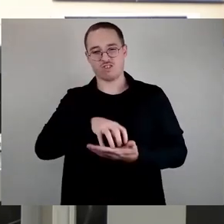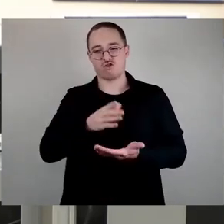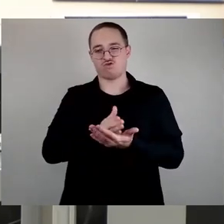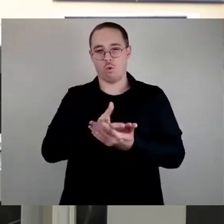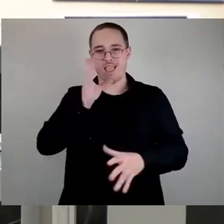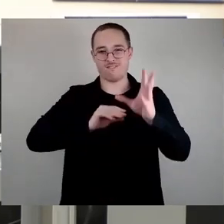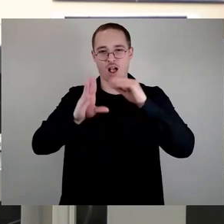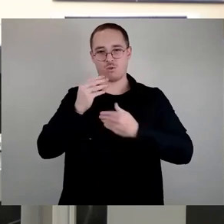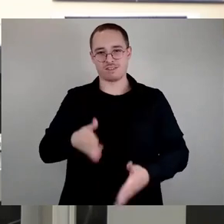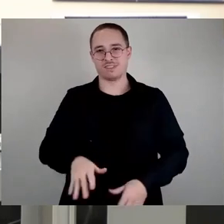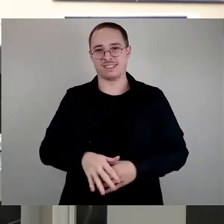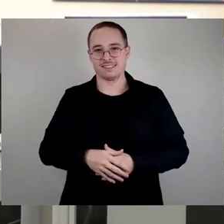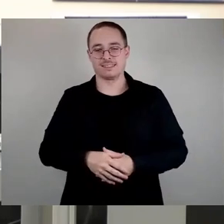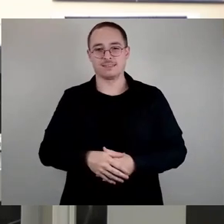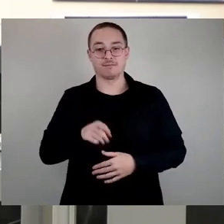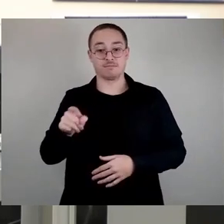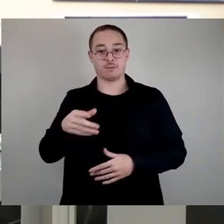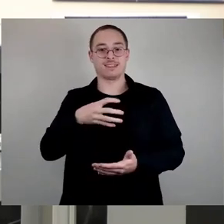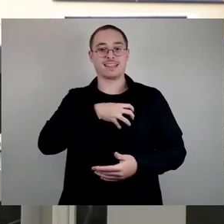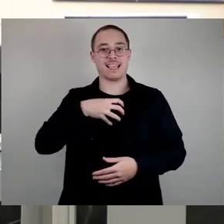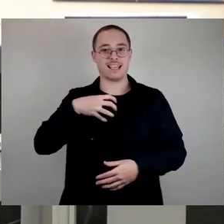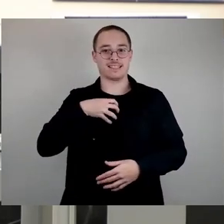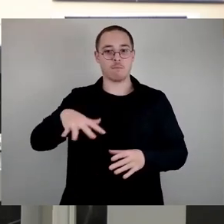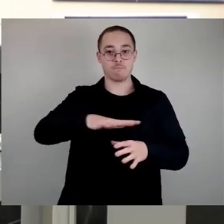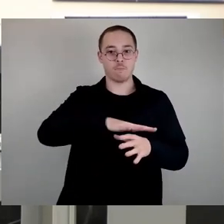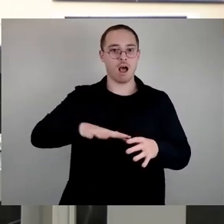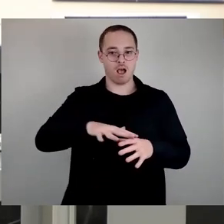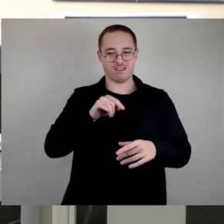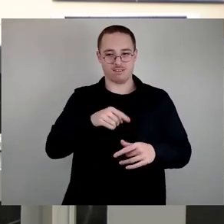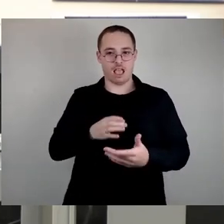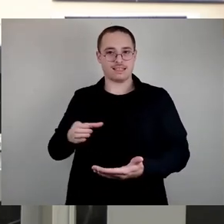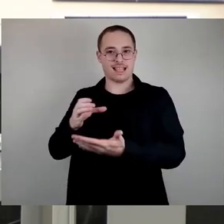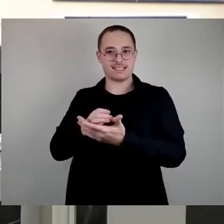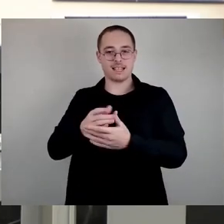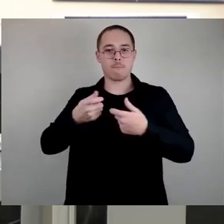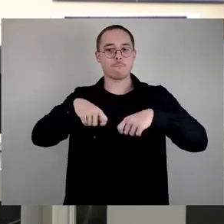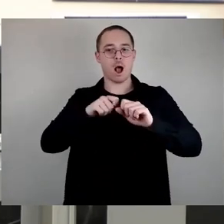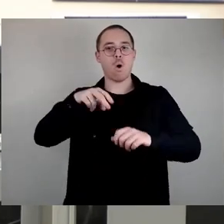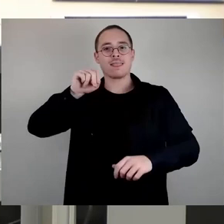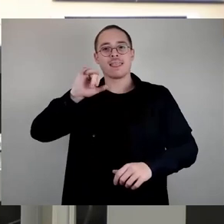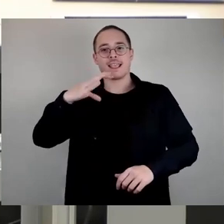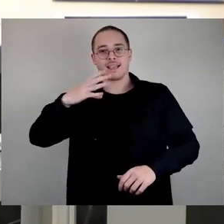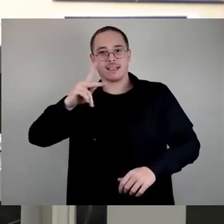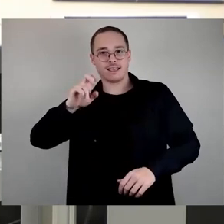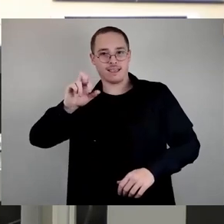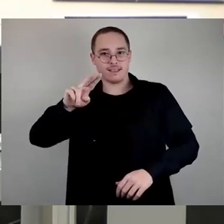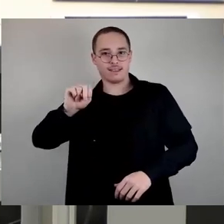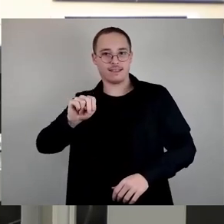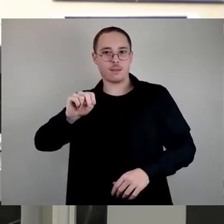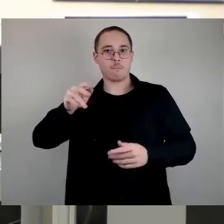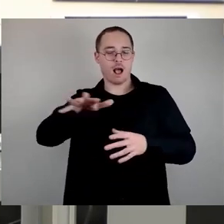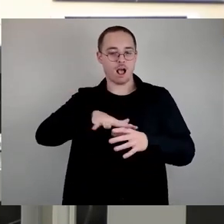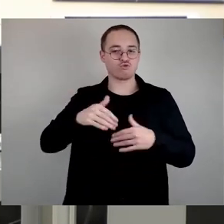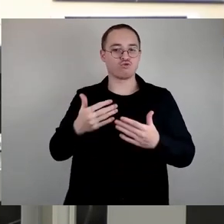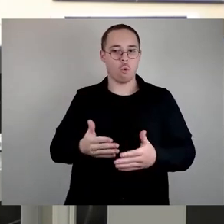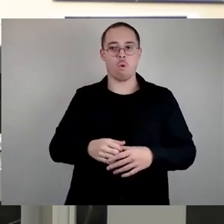mit dem neuen Dresdenpark, dem Ersatzbau des Nikon-Parks, ein sehr neuer, sehr attraktiver Einzelhandelsstandort in Konkurrenz zur Innenstadt errichtet. Auch